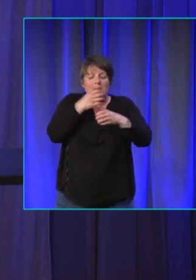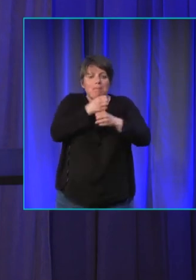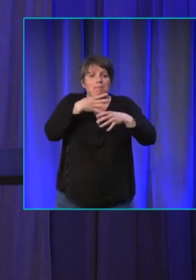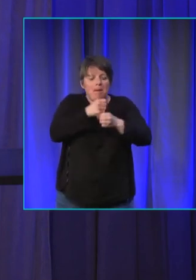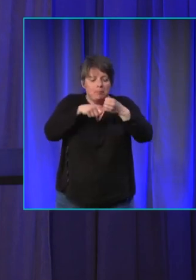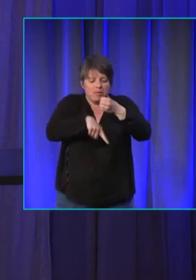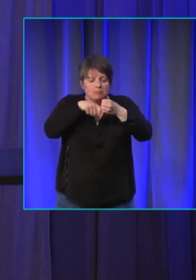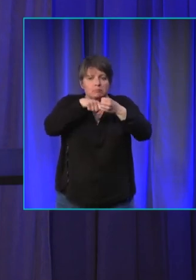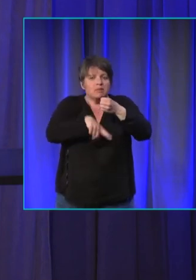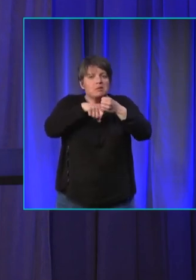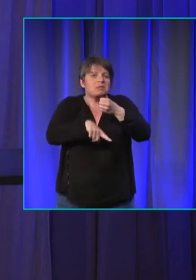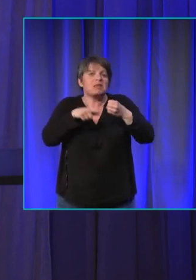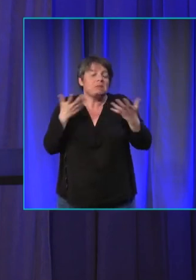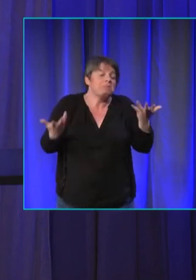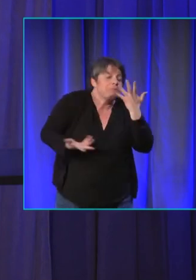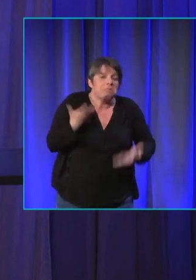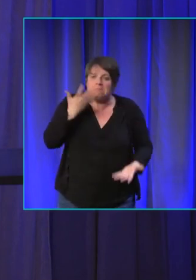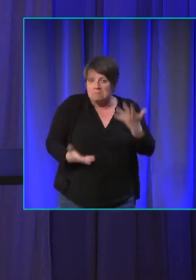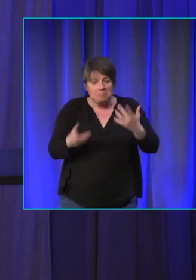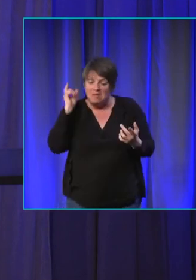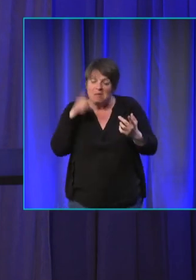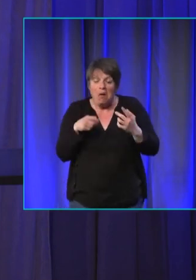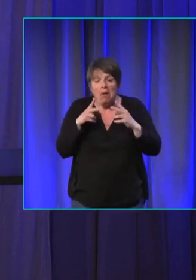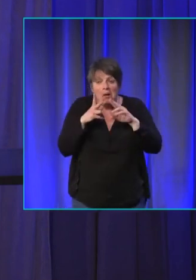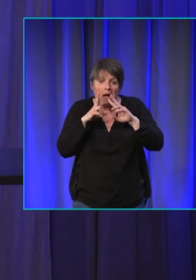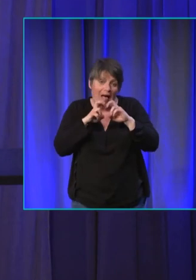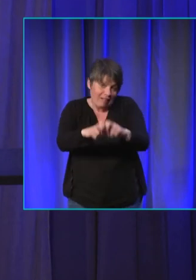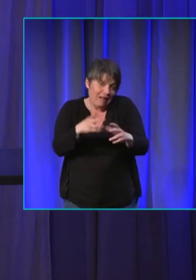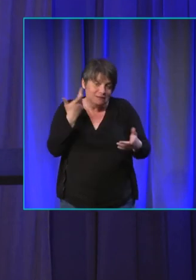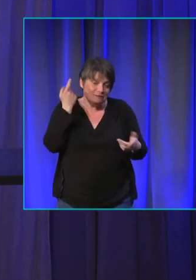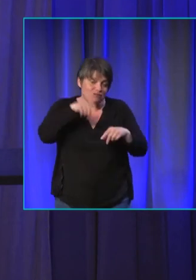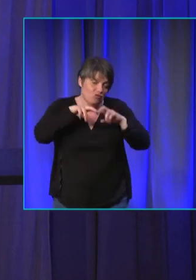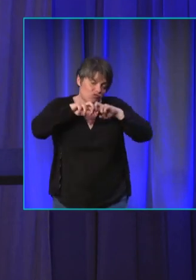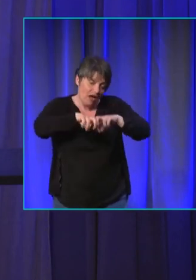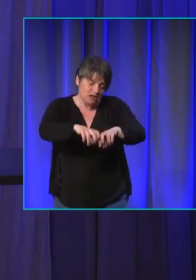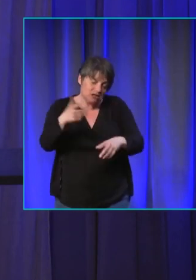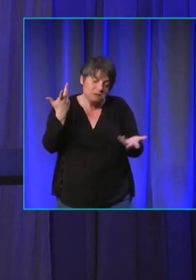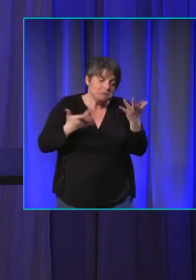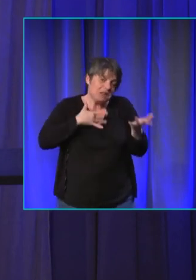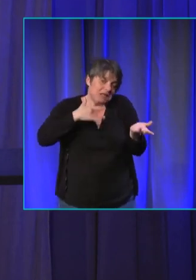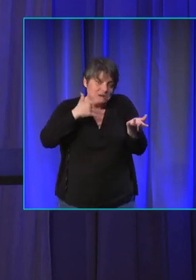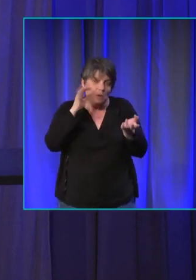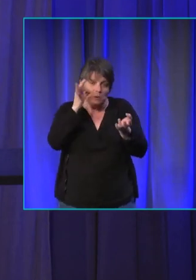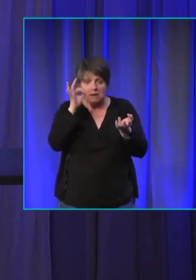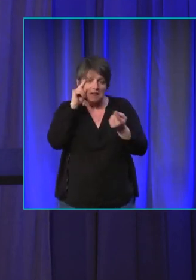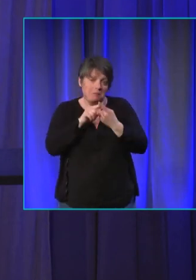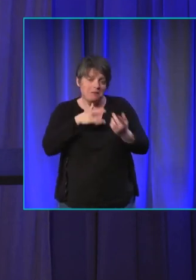l'oxygène au niveau des organes, au niveau musculaire. Ça peut être un élément. Merci.